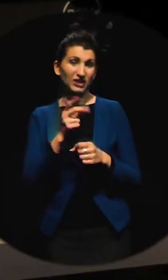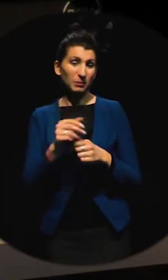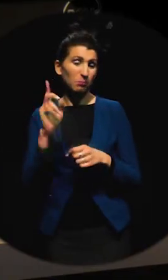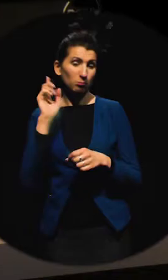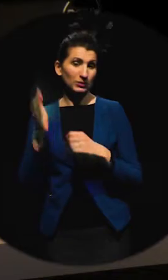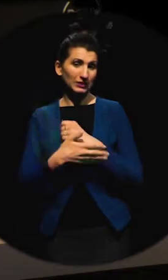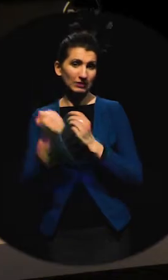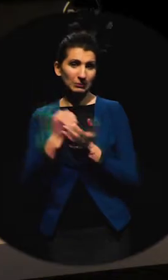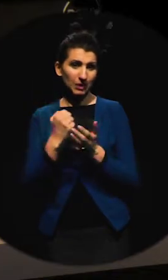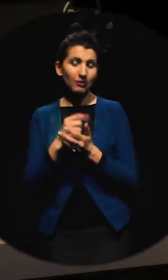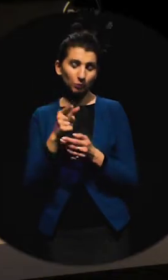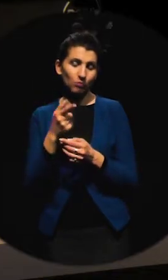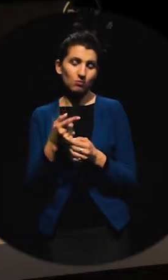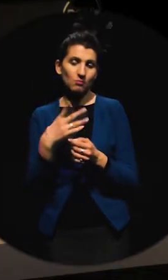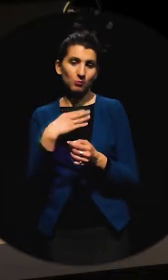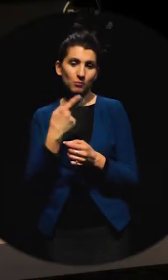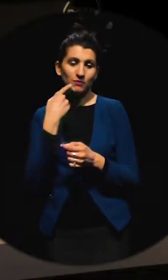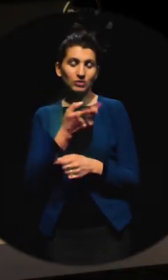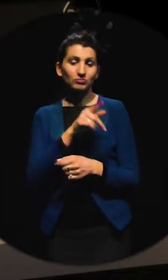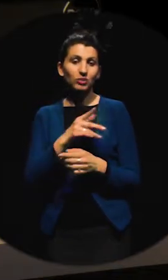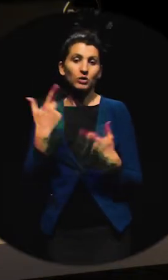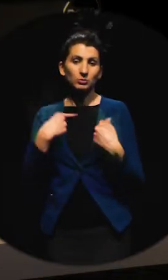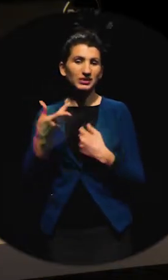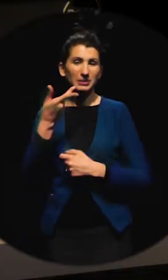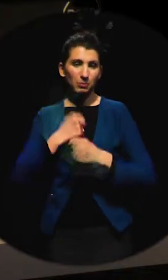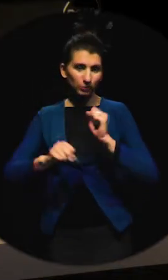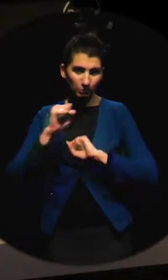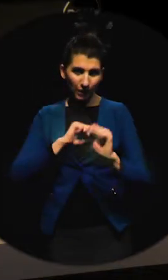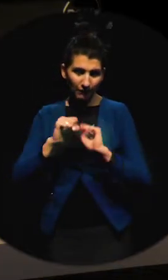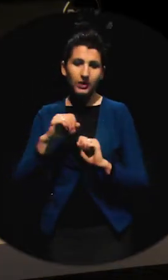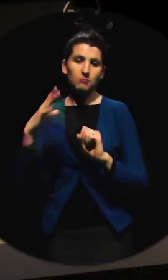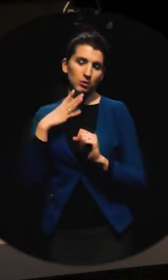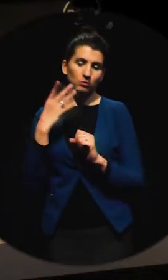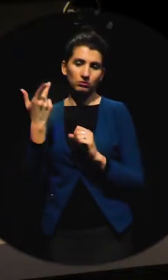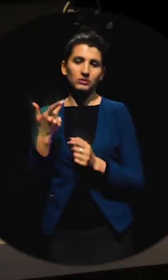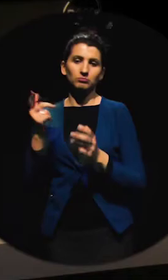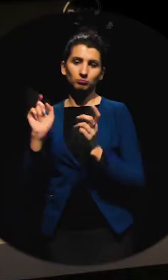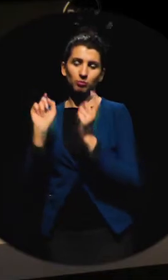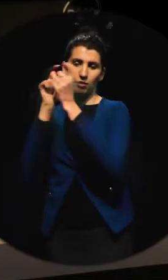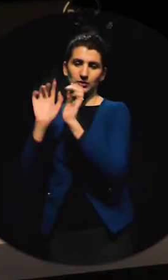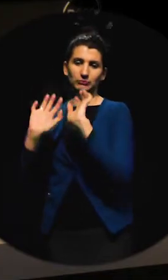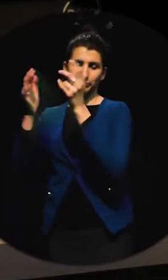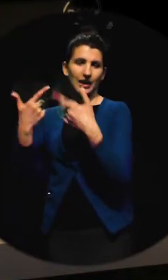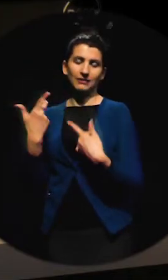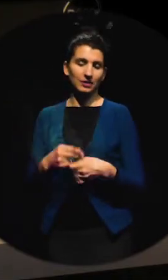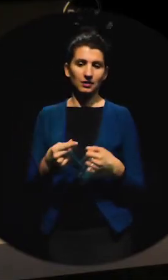podstawowy i myślę, że to jest jakby włączenie do myślenia też tej zasady nic o nas bez nas, prawda? To znaczy, że jakby osoby z